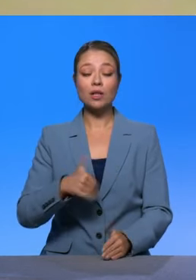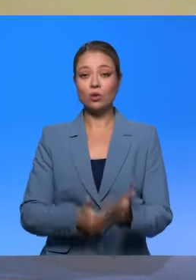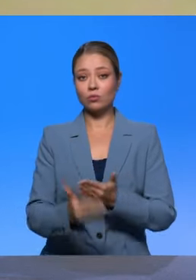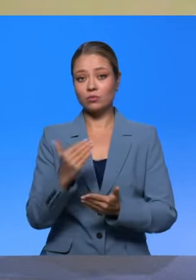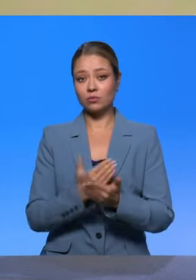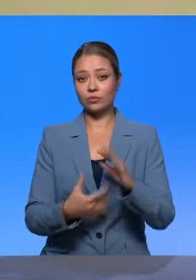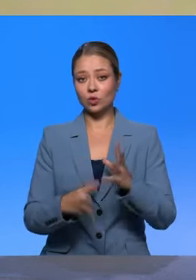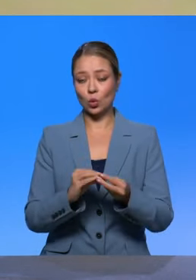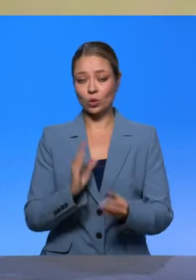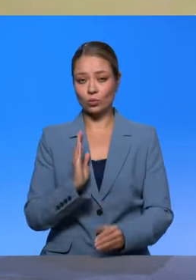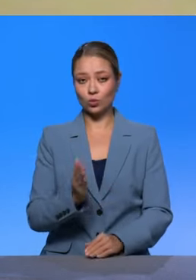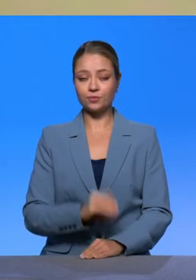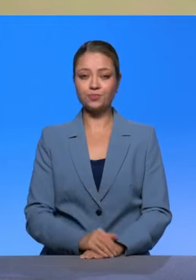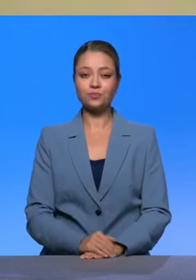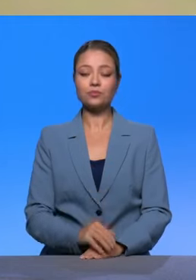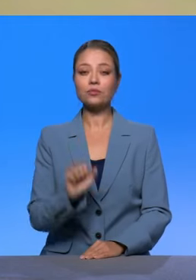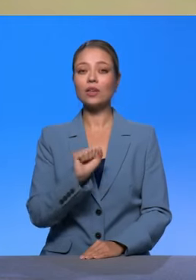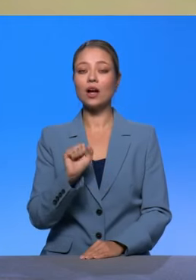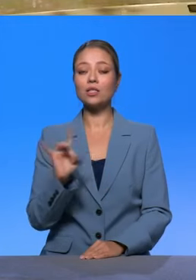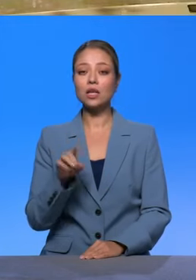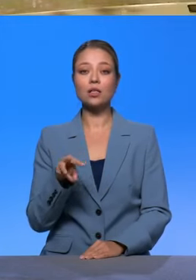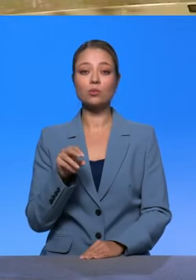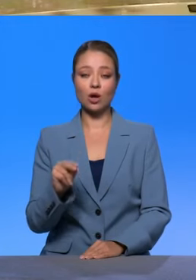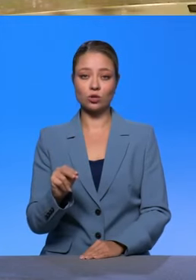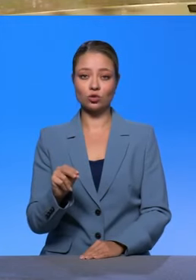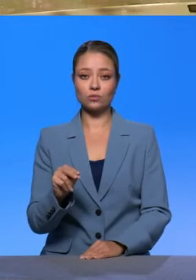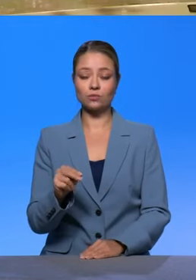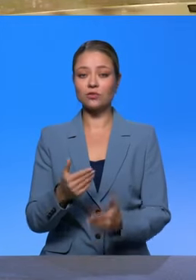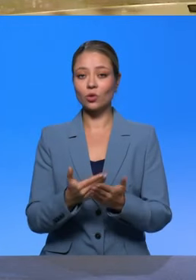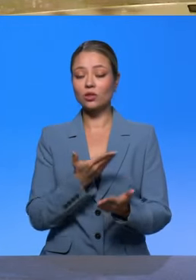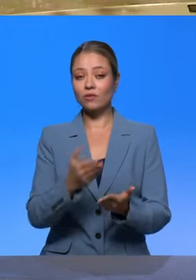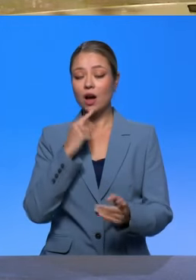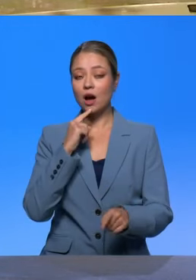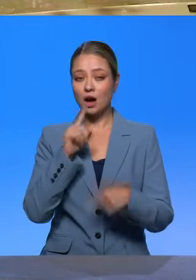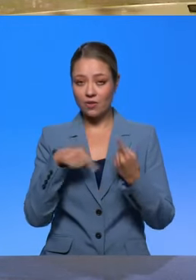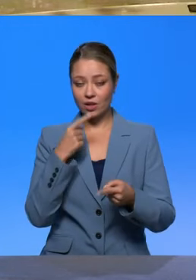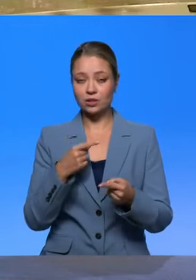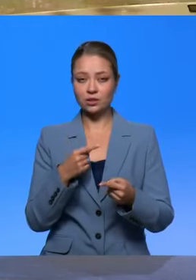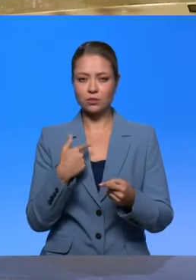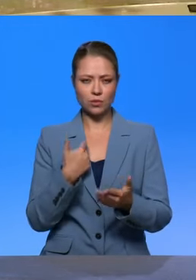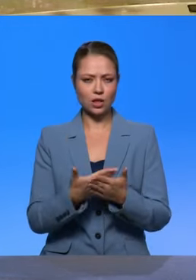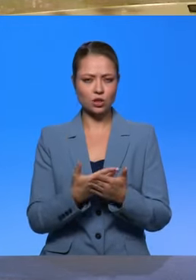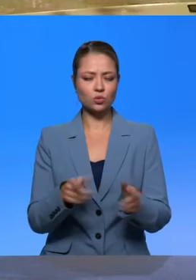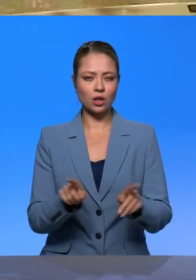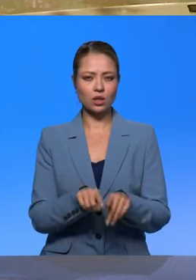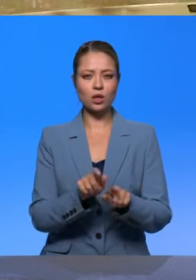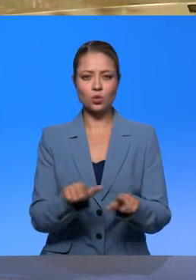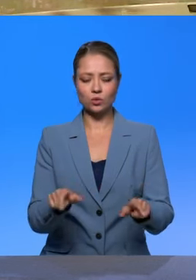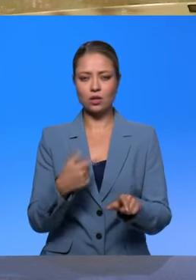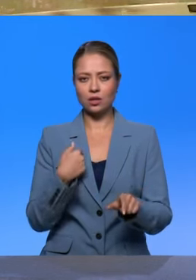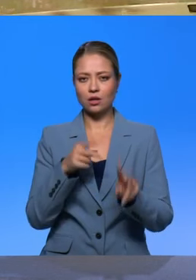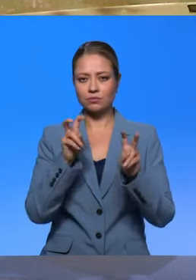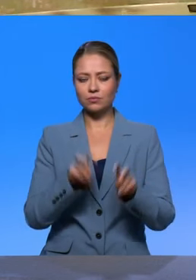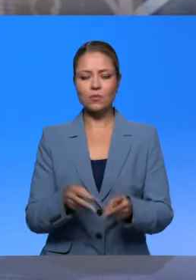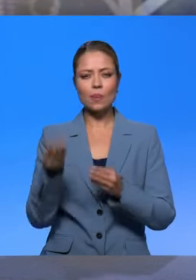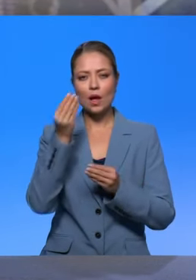итоги. Александр Михайлович, ну, вот вы говорите, что, мне кажется, вот у этих людей, даже вот я перечисляю их, там,